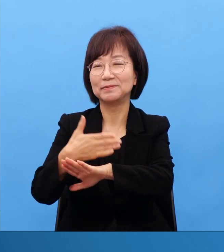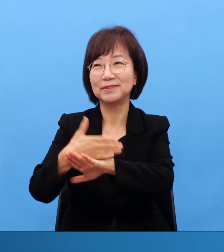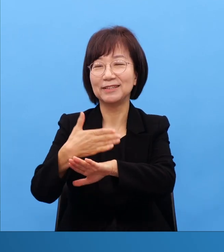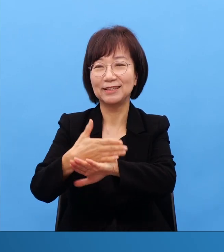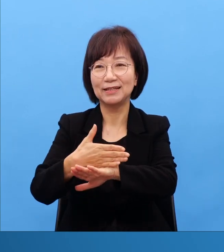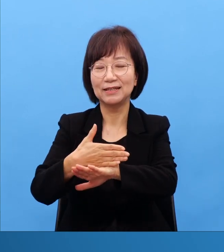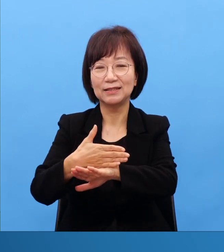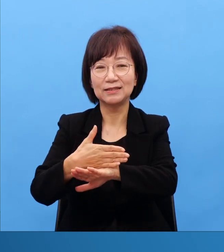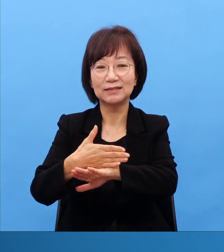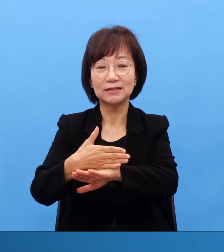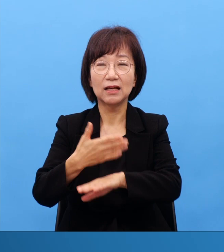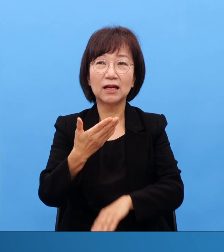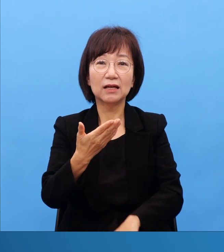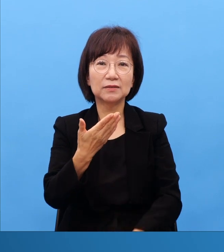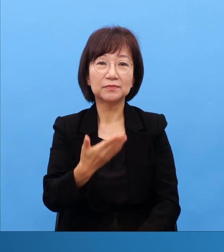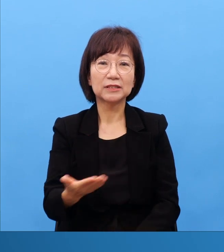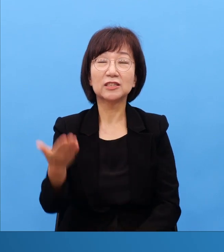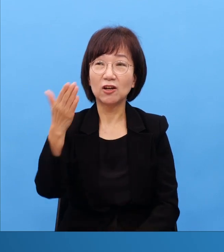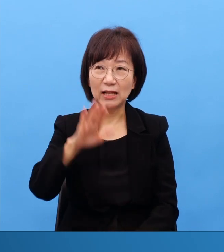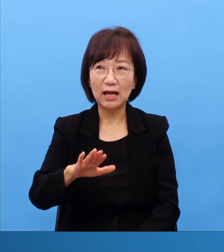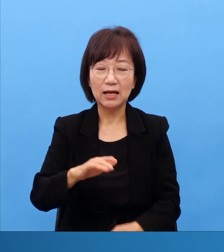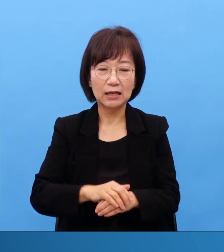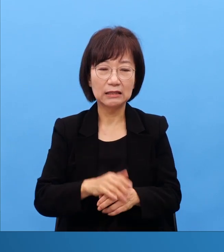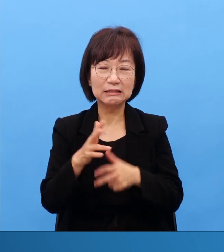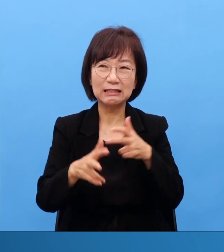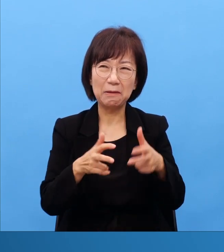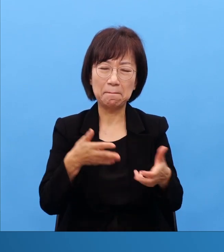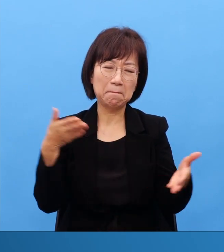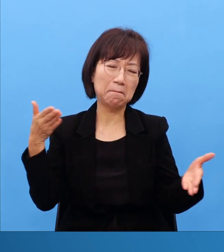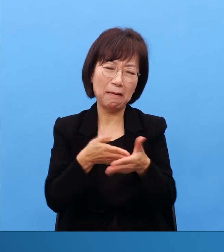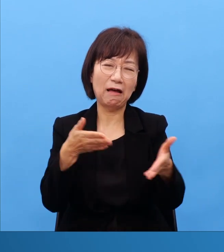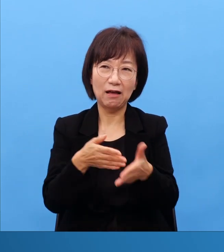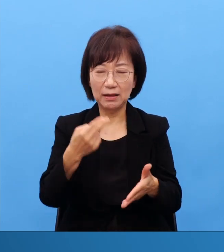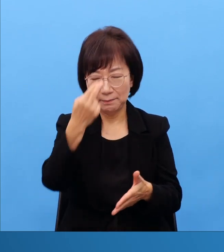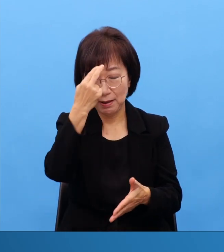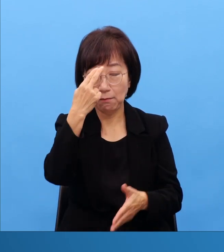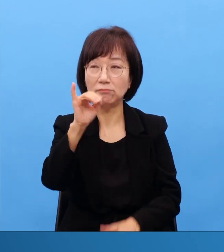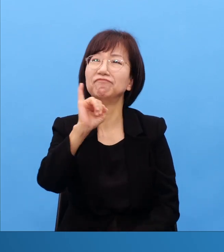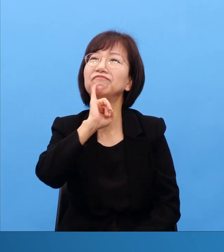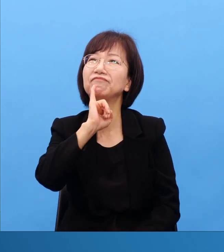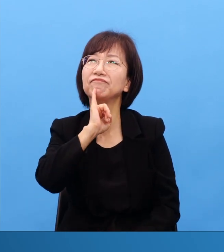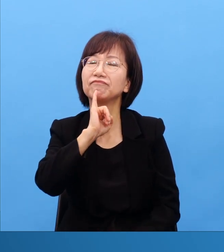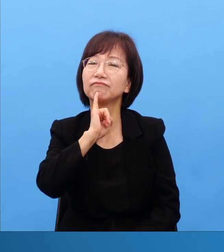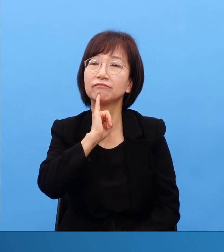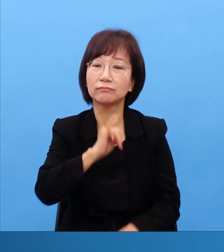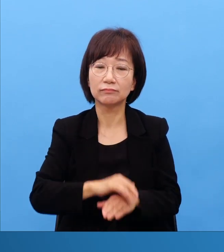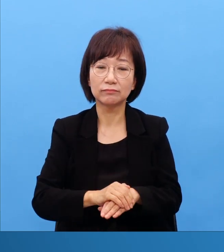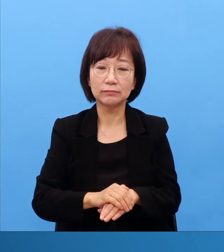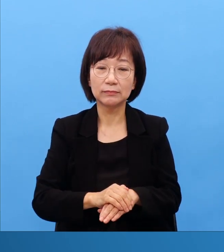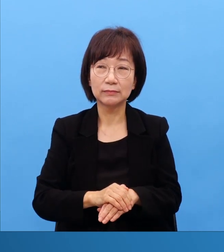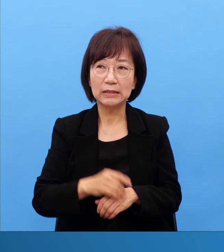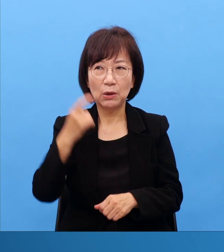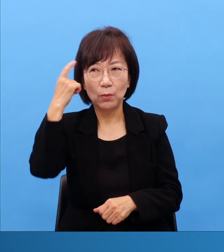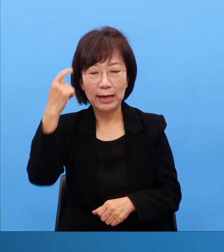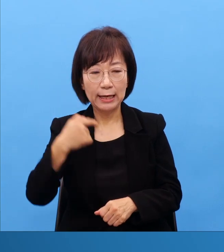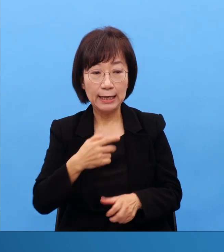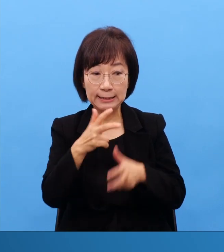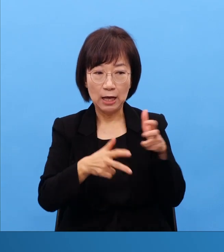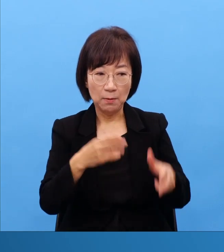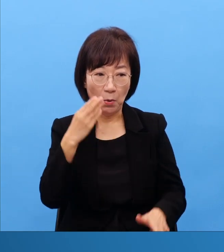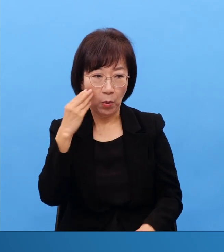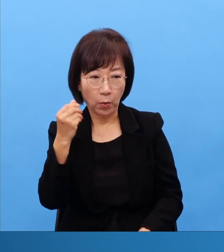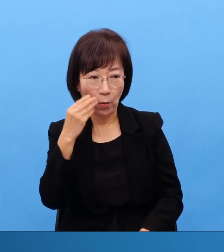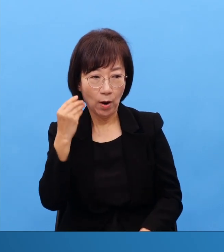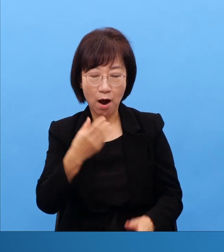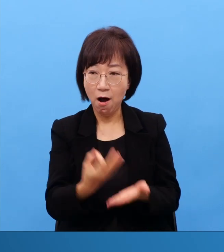business. 그러나 안 되게 해주셔도 됩니다. But even if I don't have great success, it's all right. 네, 그것 때문에 동기가 생기는 것 같습니다. I think it's because of